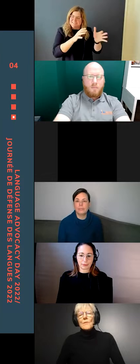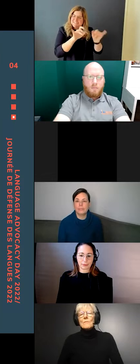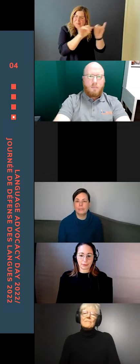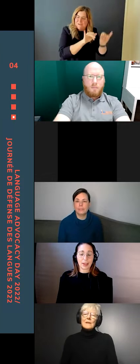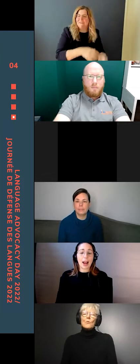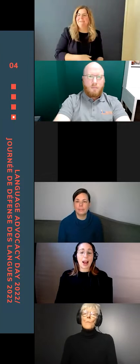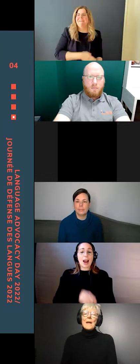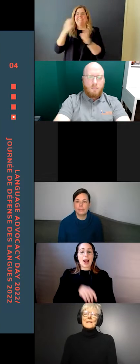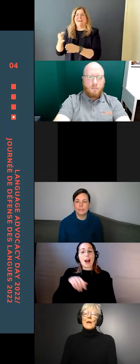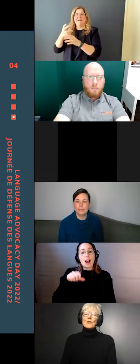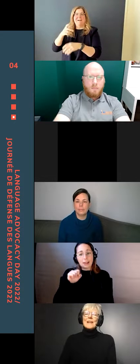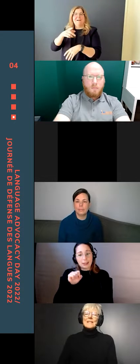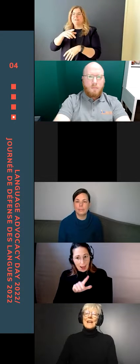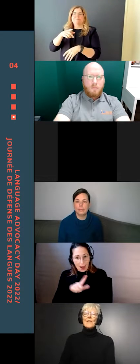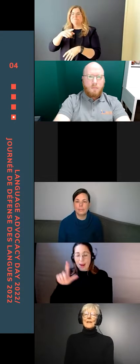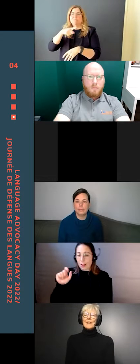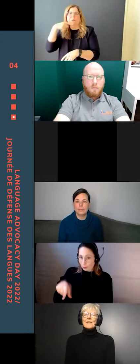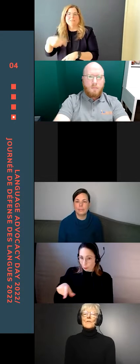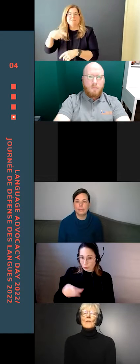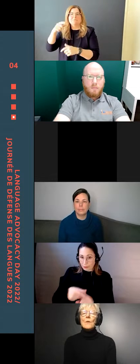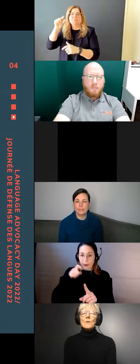Donc, même s'ils viennent de la même racine,